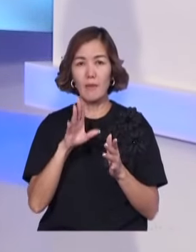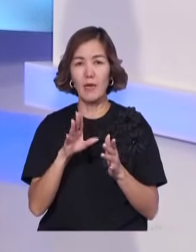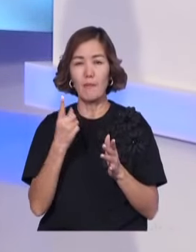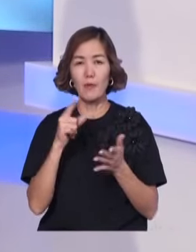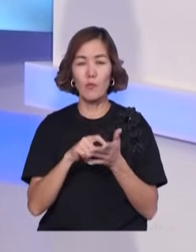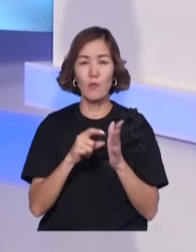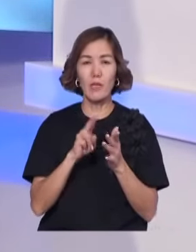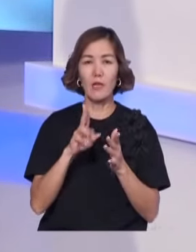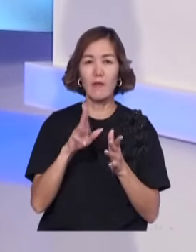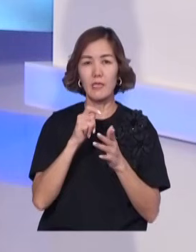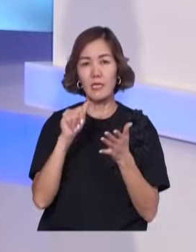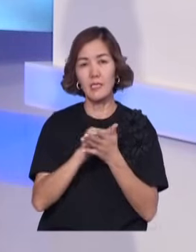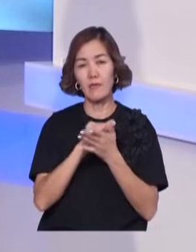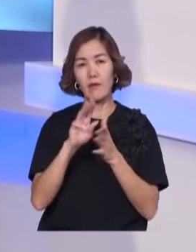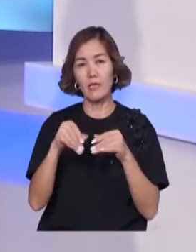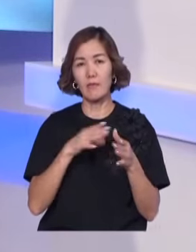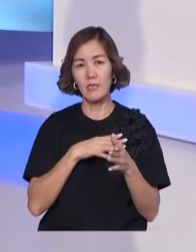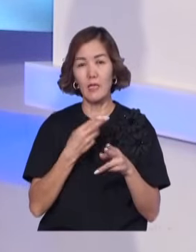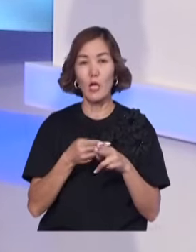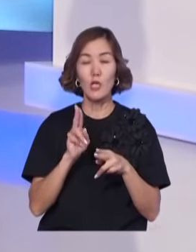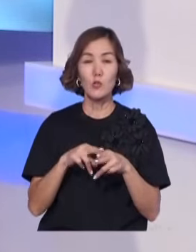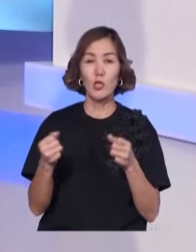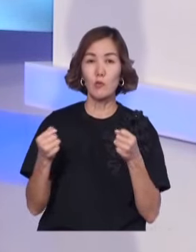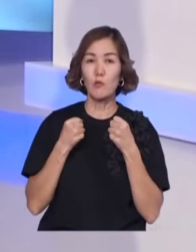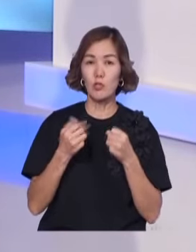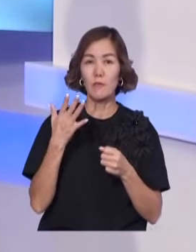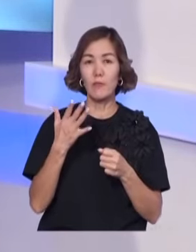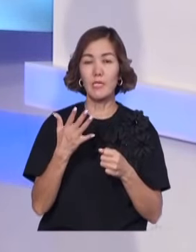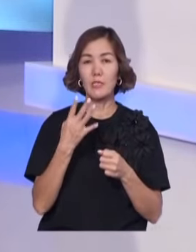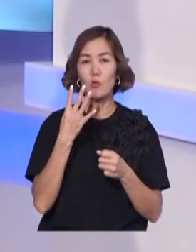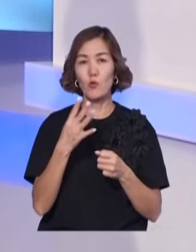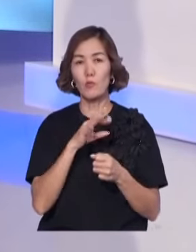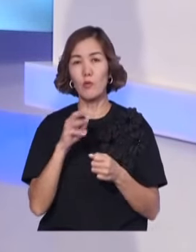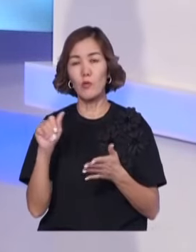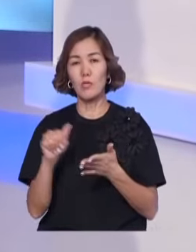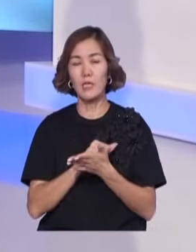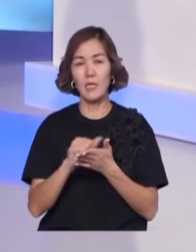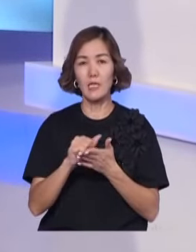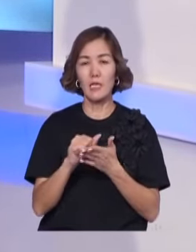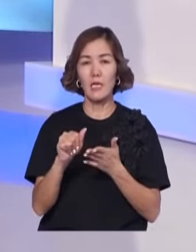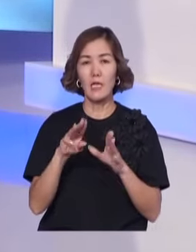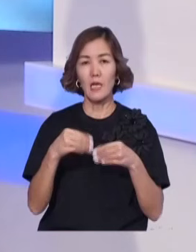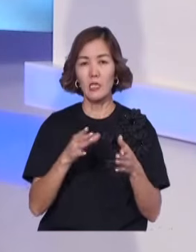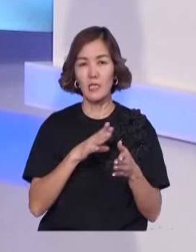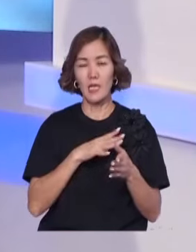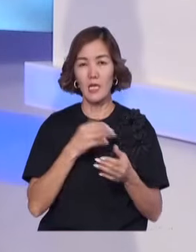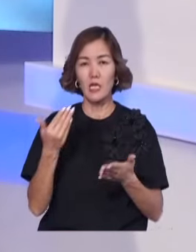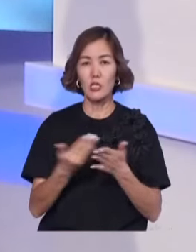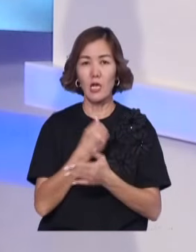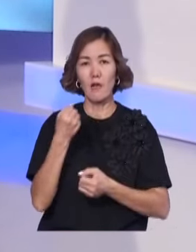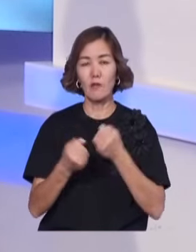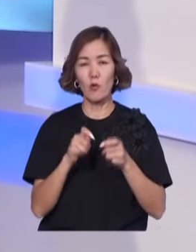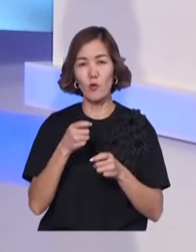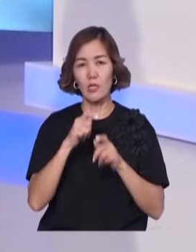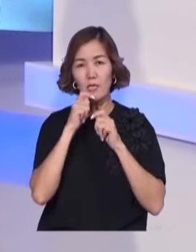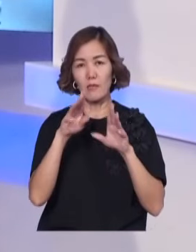Ислам Сәтбаевқа бір бөлмелі пәтердің сертификат табысталды. Сондай-ақ спортшыларға 5 және 4 миллион теңгеден ақшылай сертификаттар және